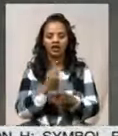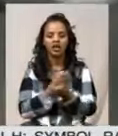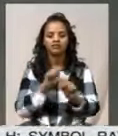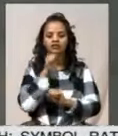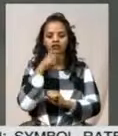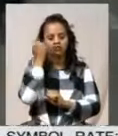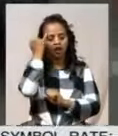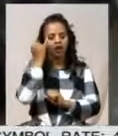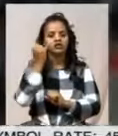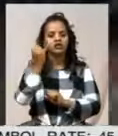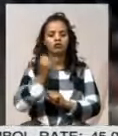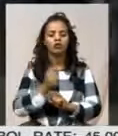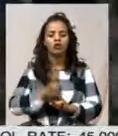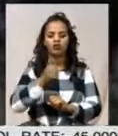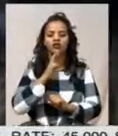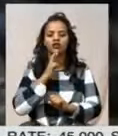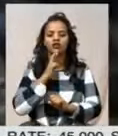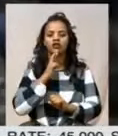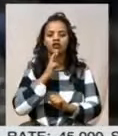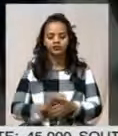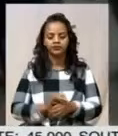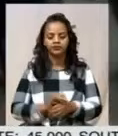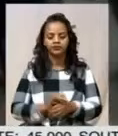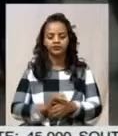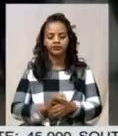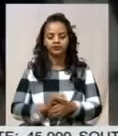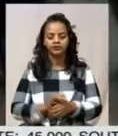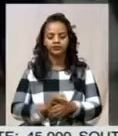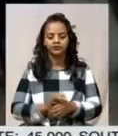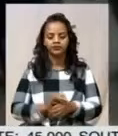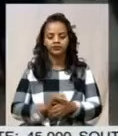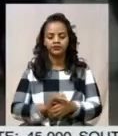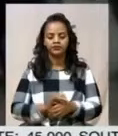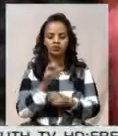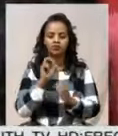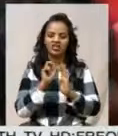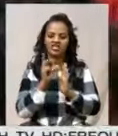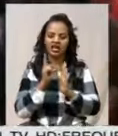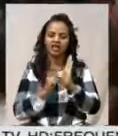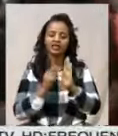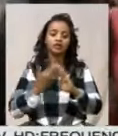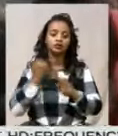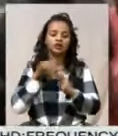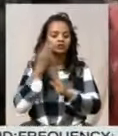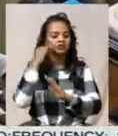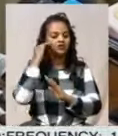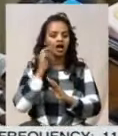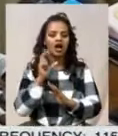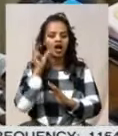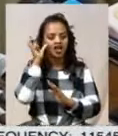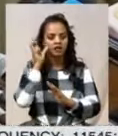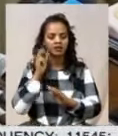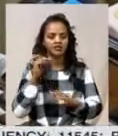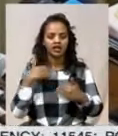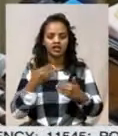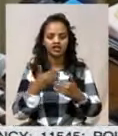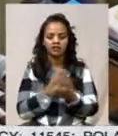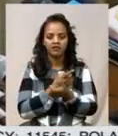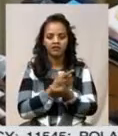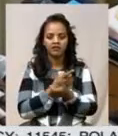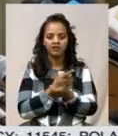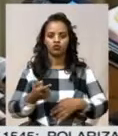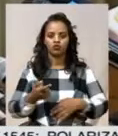የሚሉ ሀሳቦች ተጠቃሾች ናቸው። በሀገሪቱ ከዚህ አልበቃ ብሎም በወርሃ የካቲት የቀድሞው ጠቅላይ ሚኒስትር ኃይለማርያም ደሳለኝ የመፍትሄው አካል